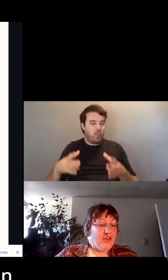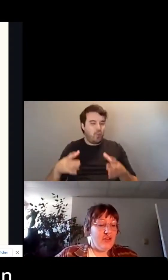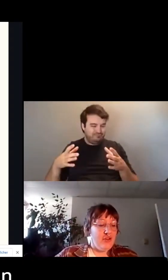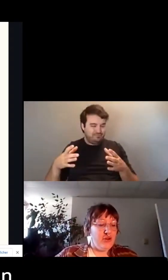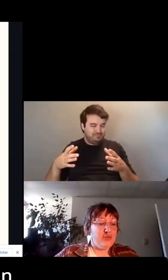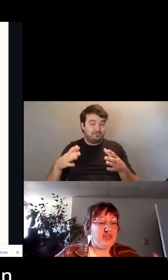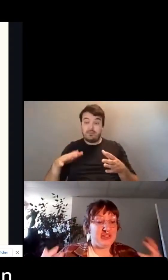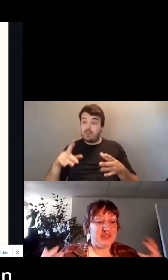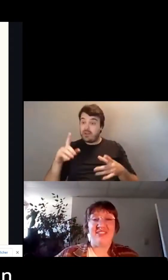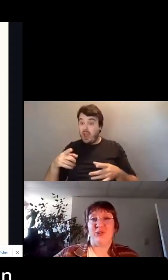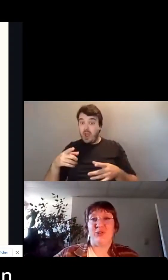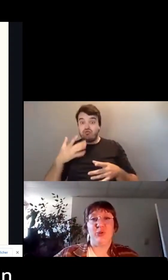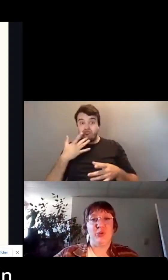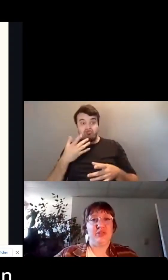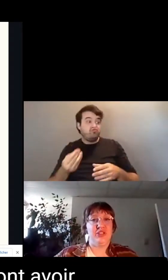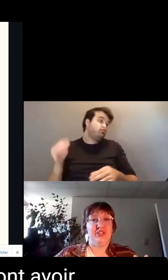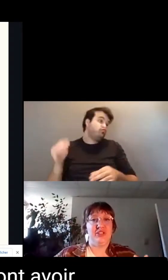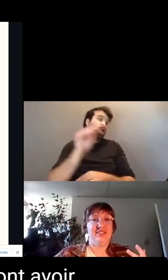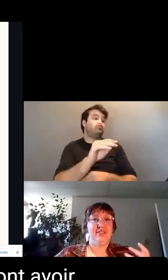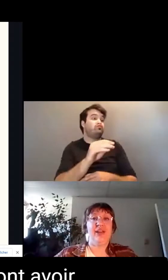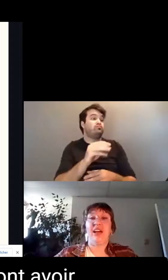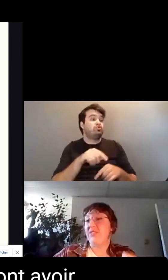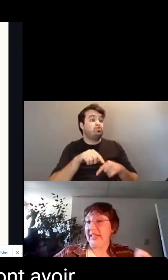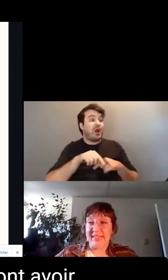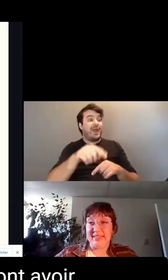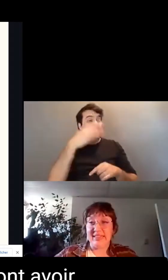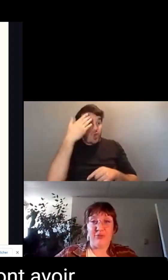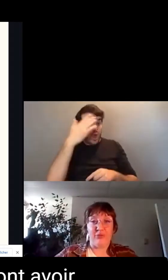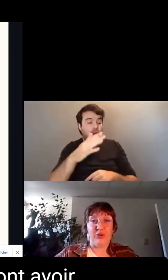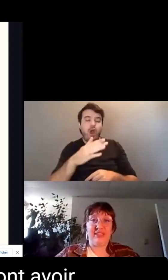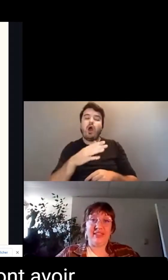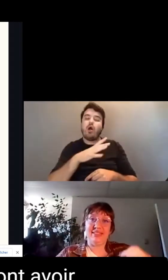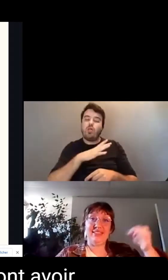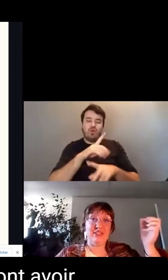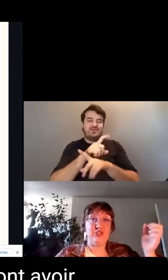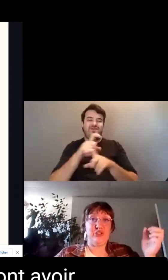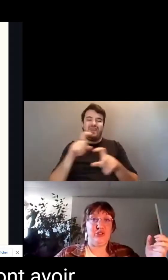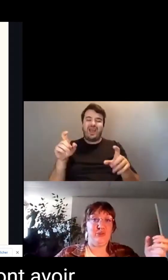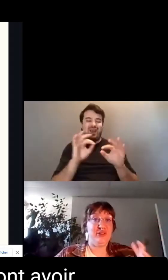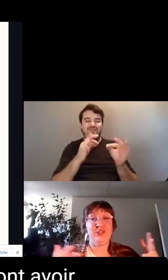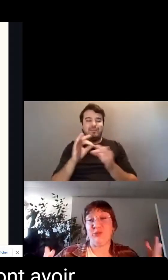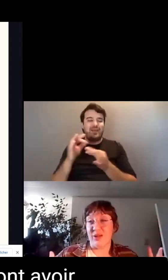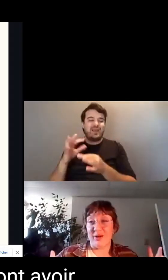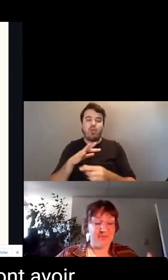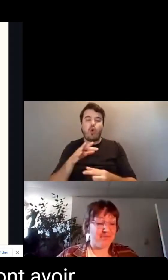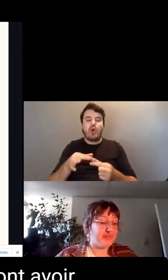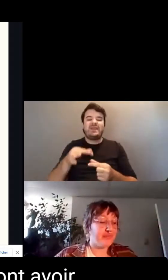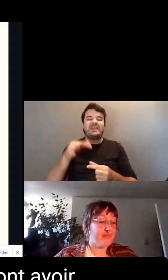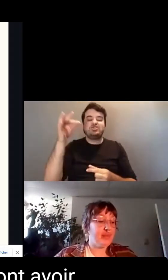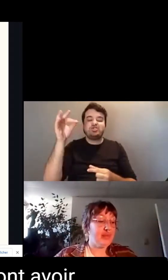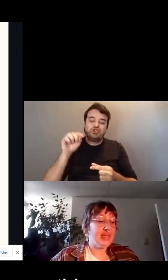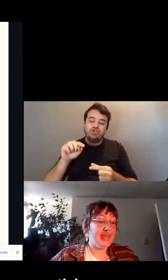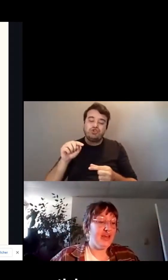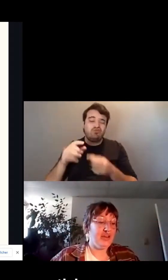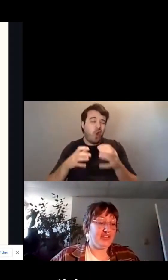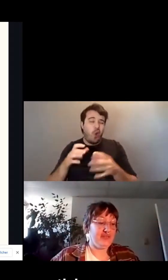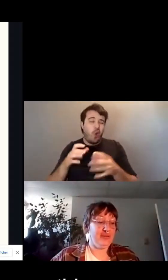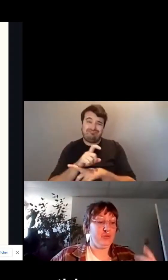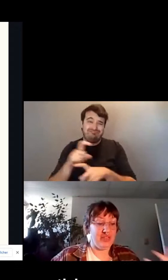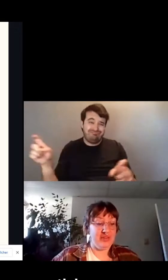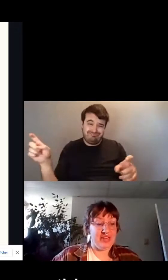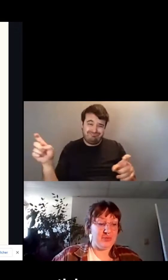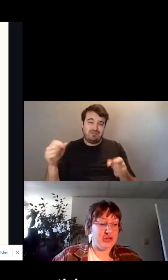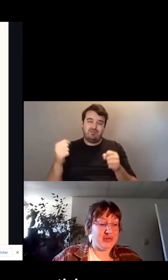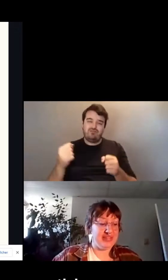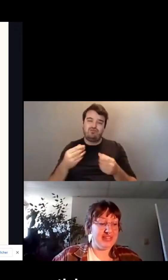jardin, comme j'ai mentionné tantôt, il y a des différentes variétés qui vont avoir des tiges de plein de couleurs et ça fait